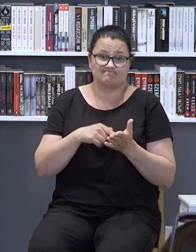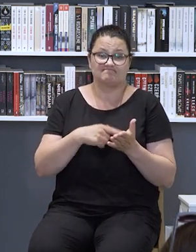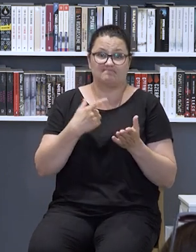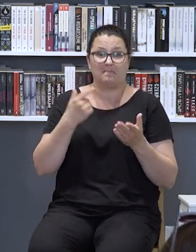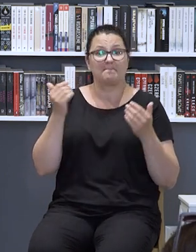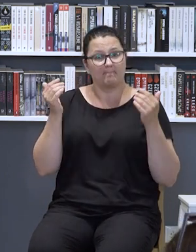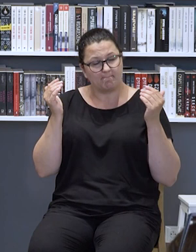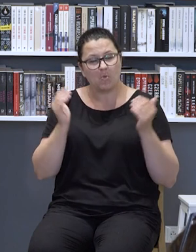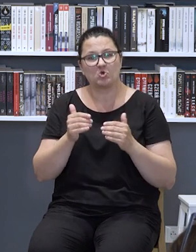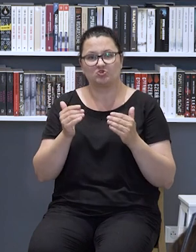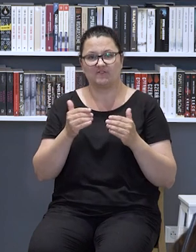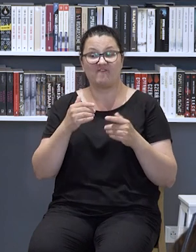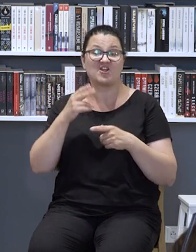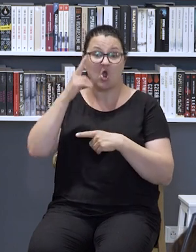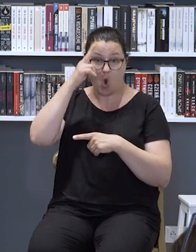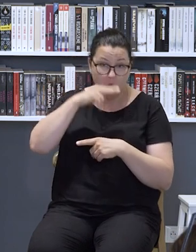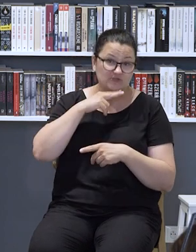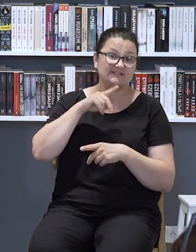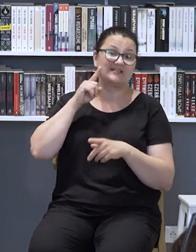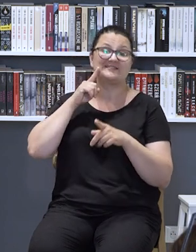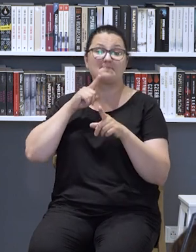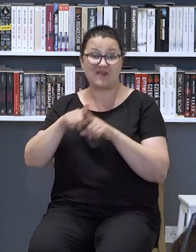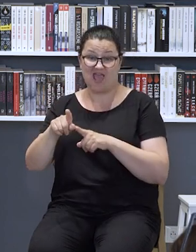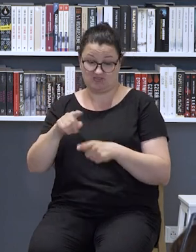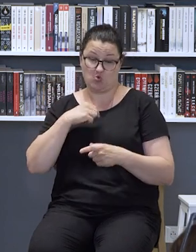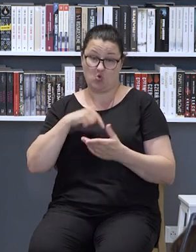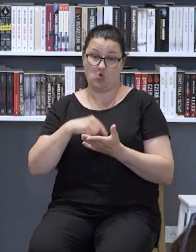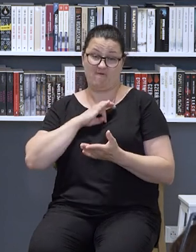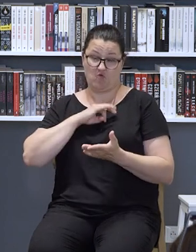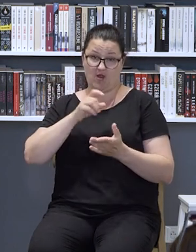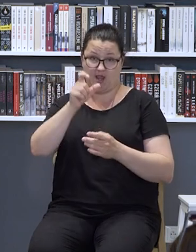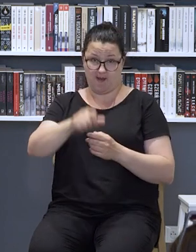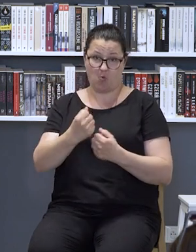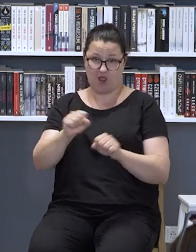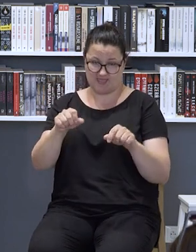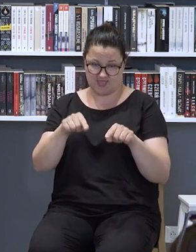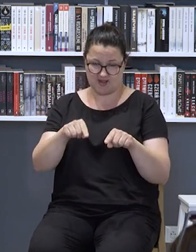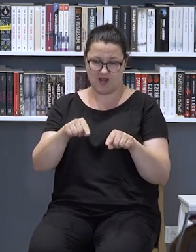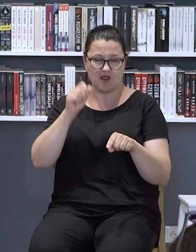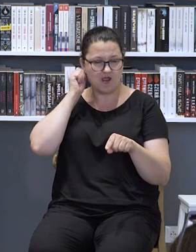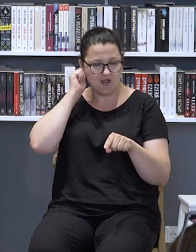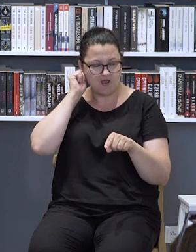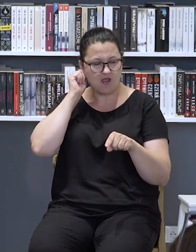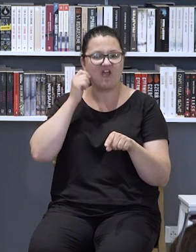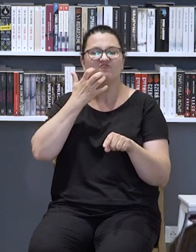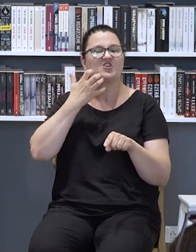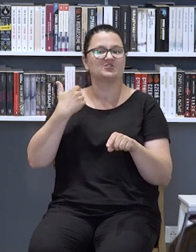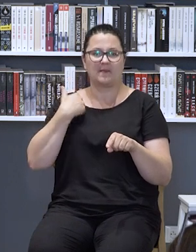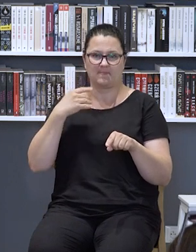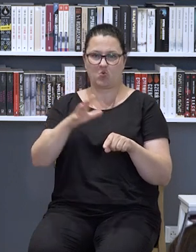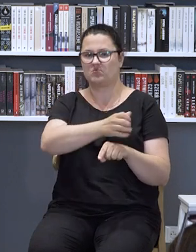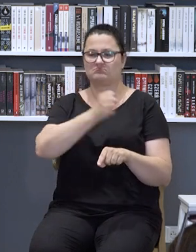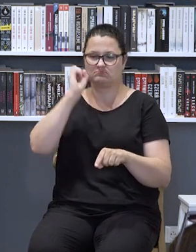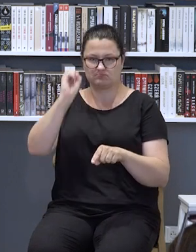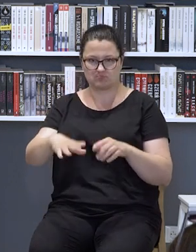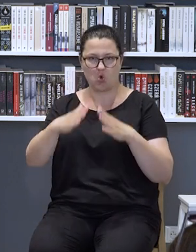możliwe jest, że ojciec i brat mojej bohaterki wcześniej trafił do obozu